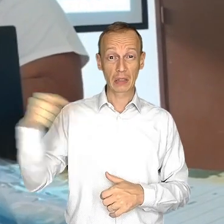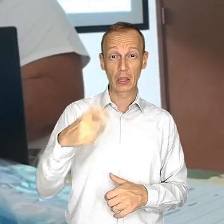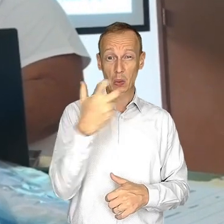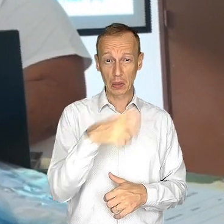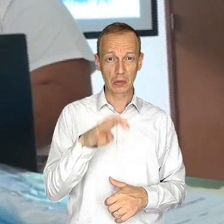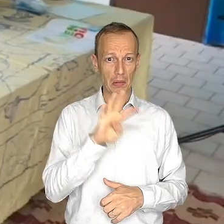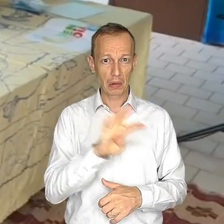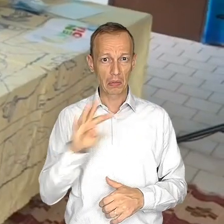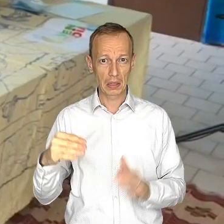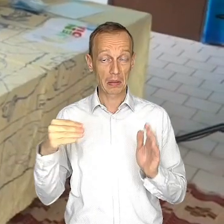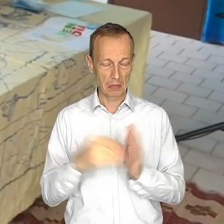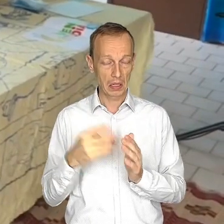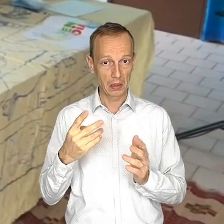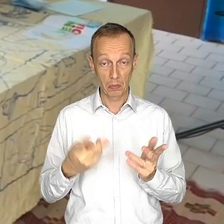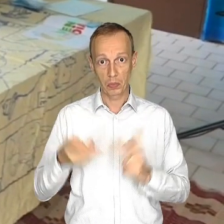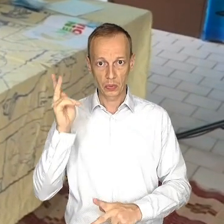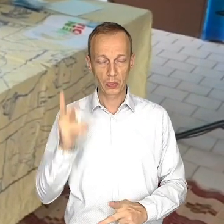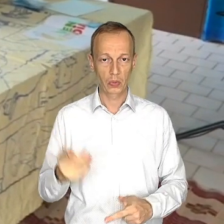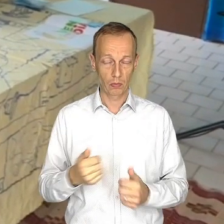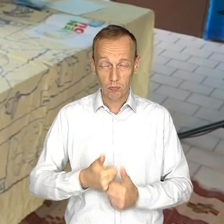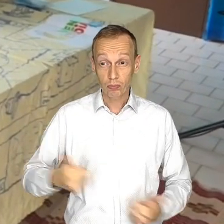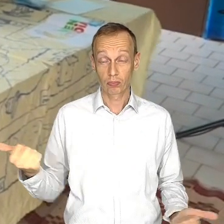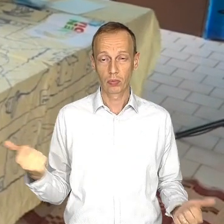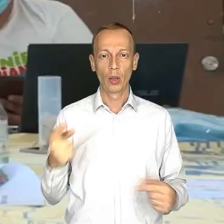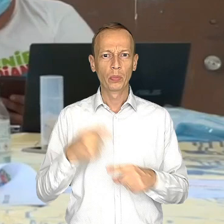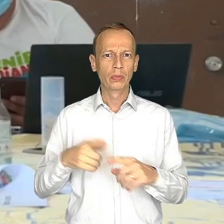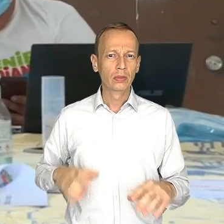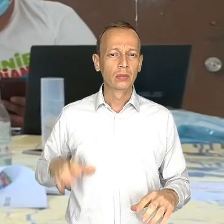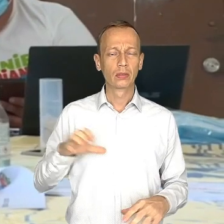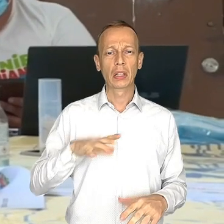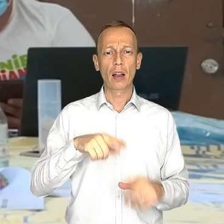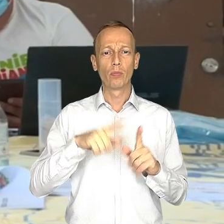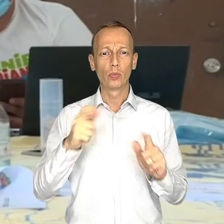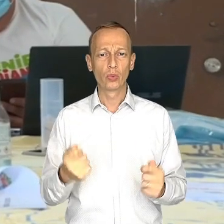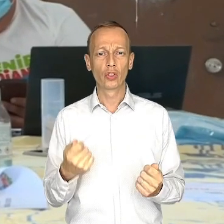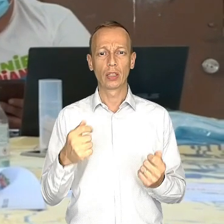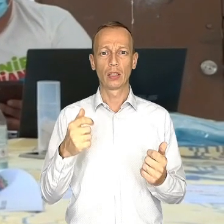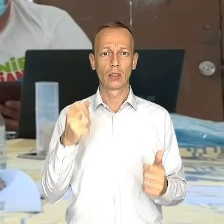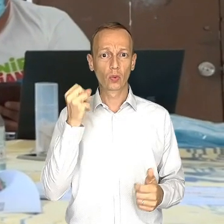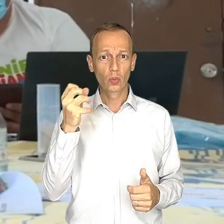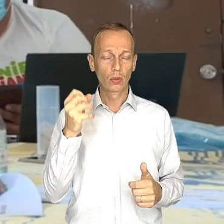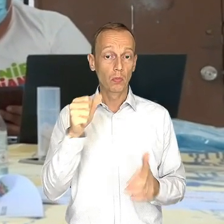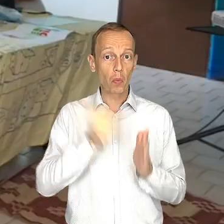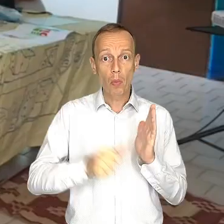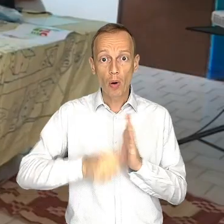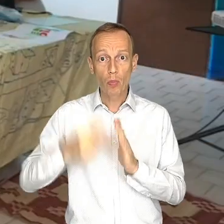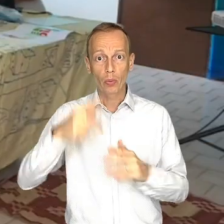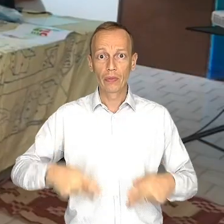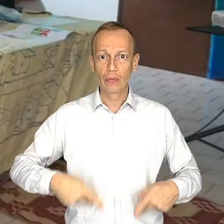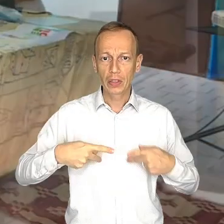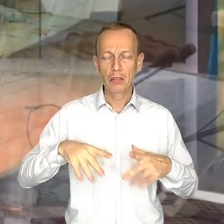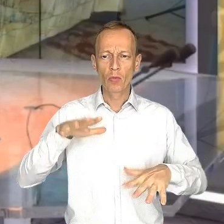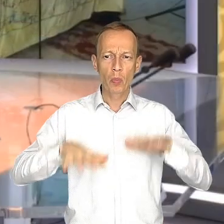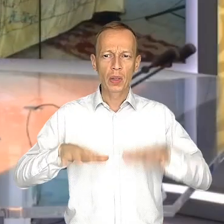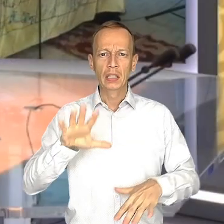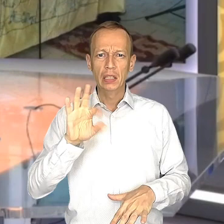marquisien non boursier. Et il faut rajouter à cela, à cet investissement de départ, le budget moyen mensuel de vie de l'étudiant